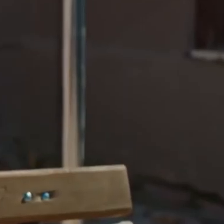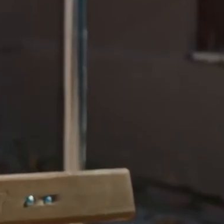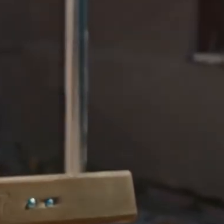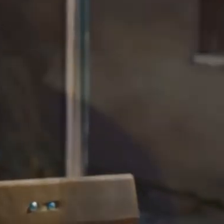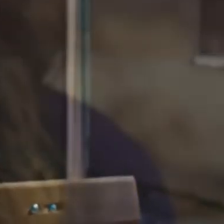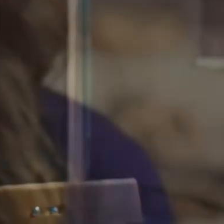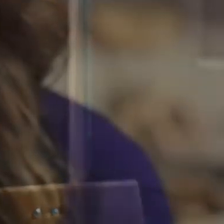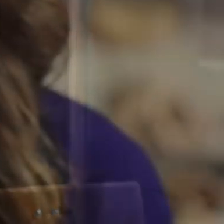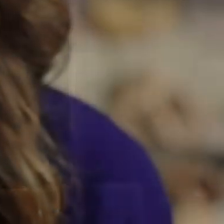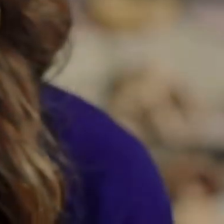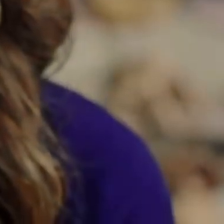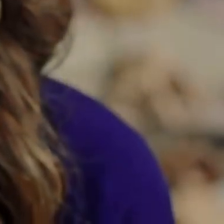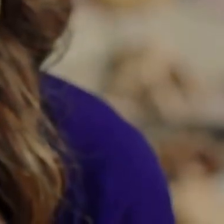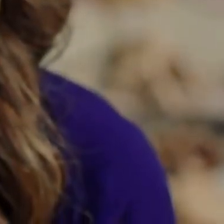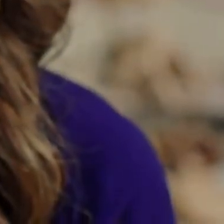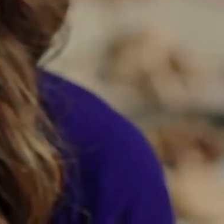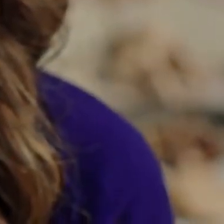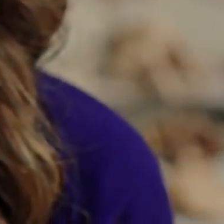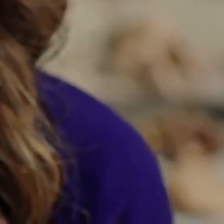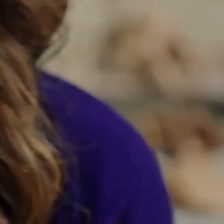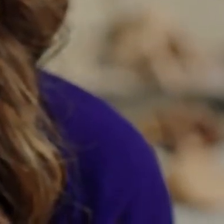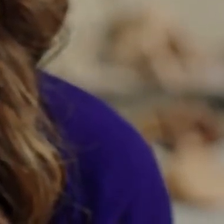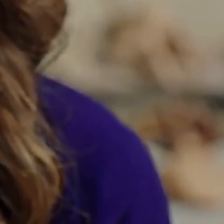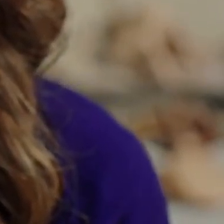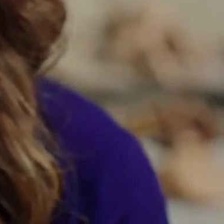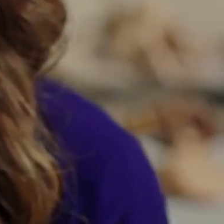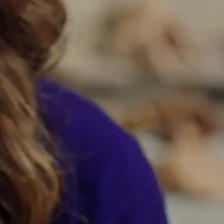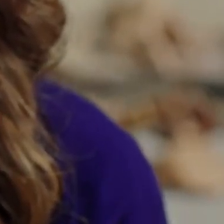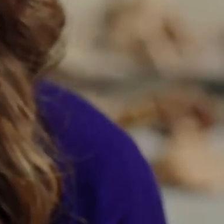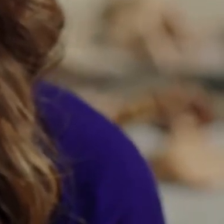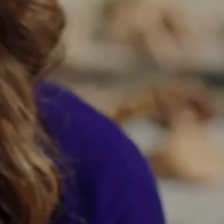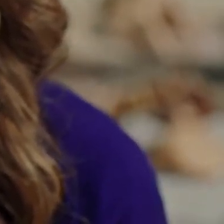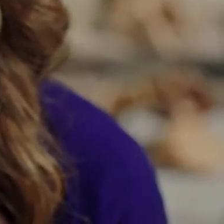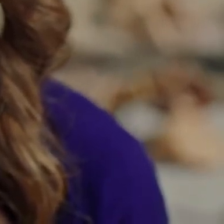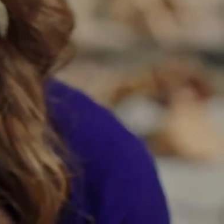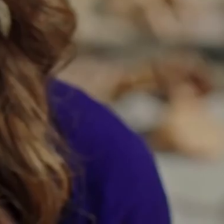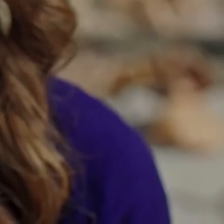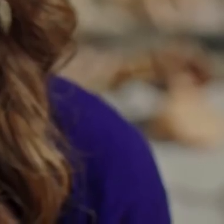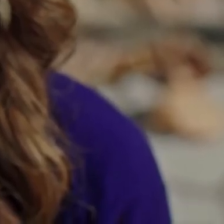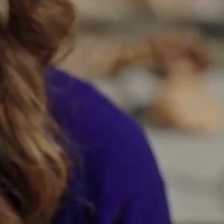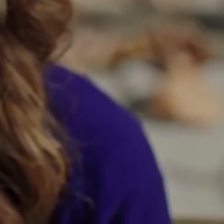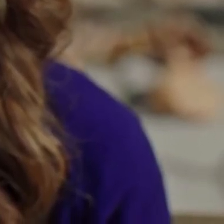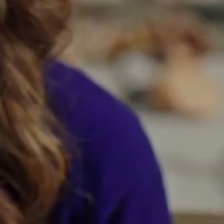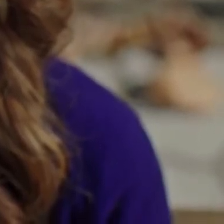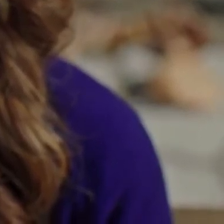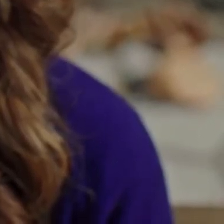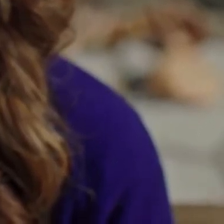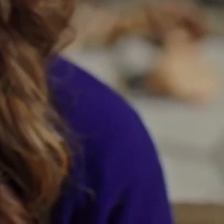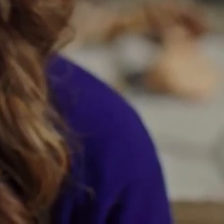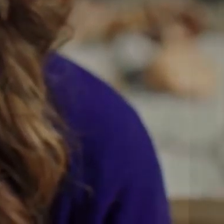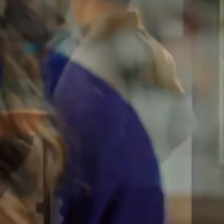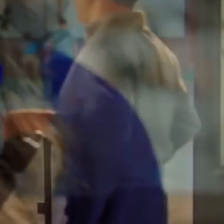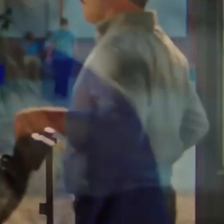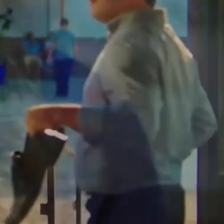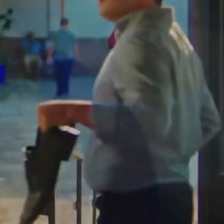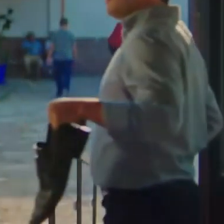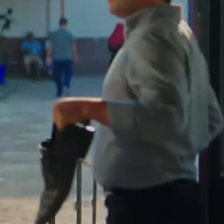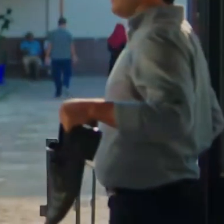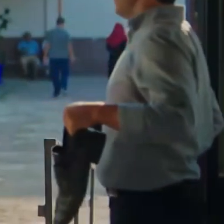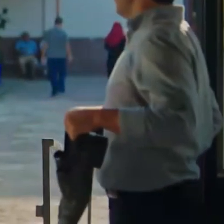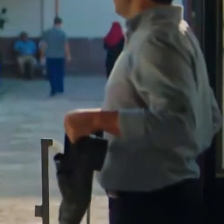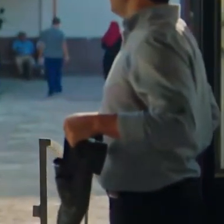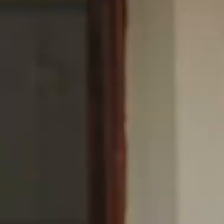beri ekli. Bu can 7/24 sana aşık şekli. Çiteks maralım